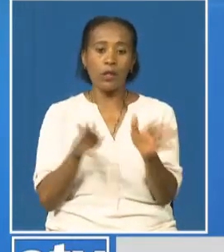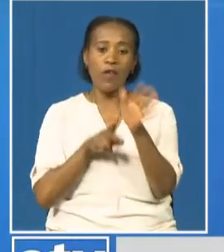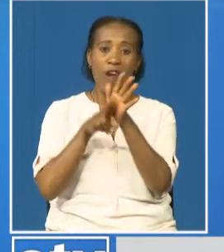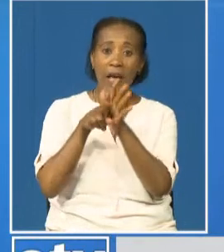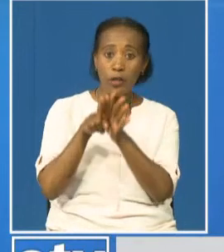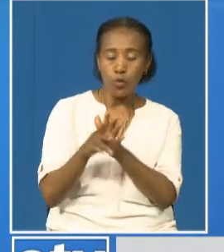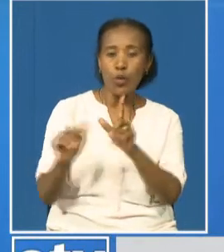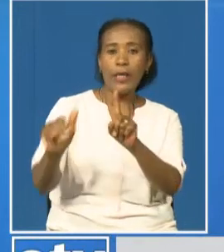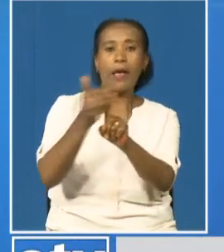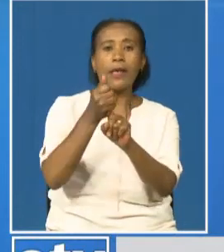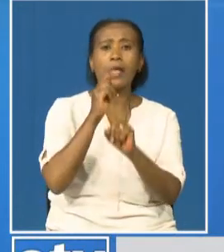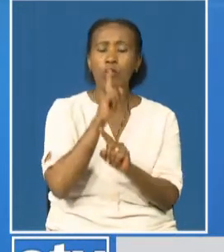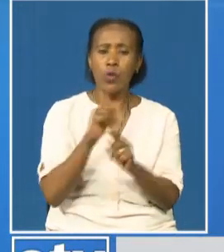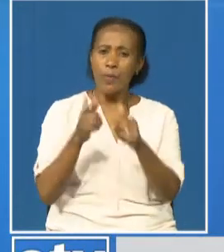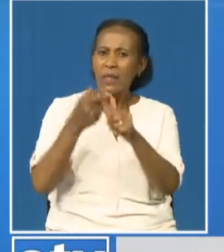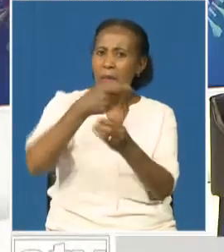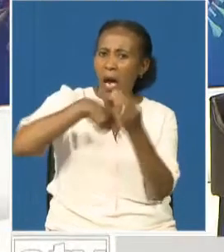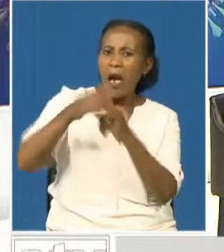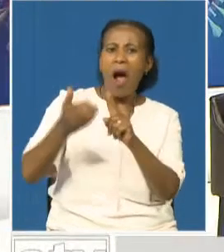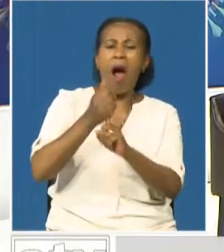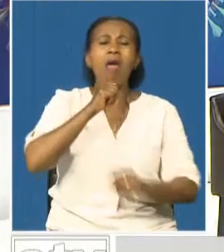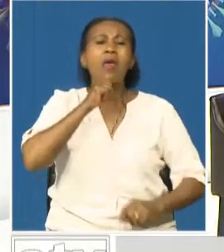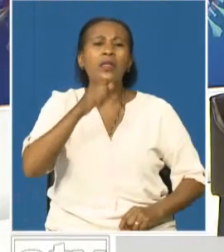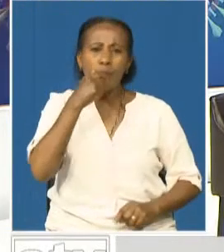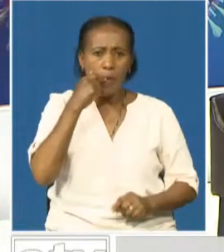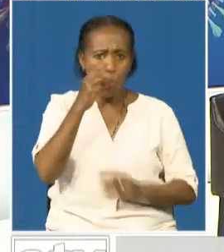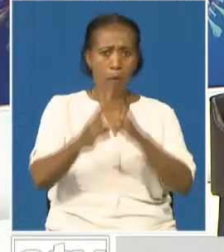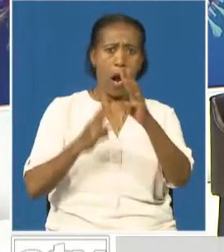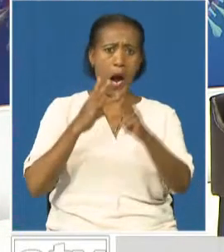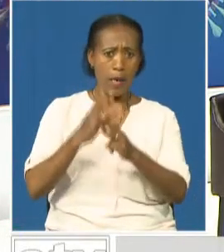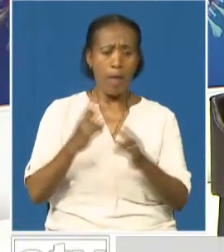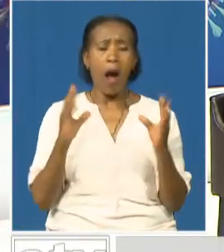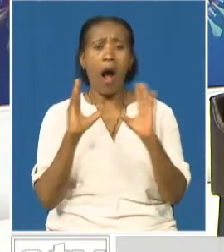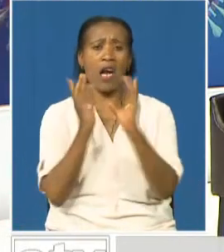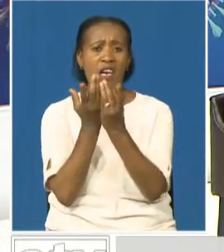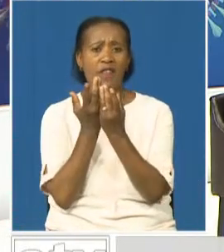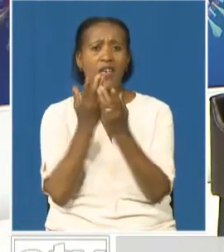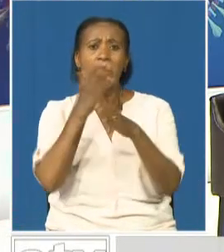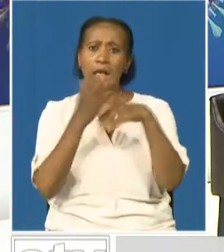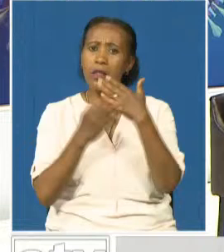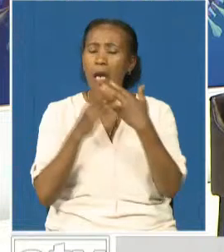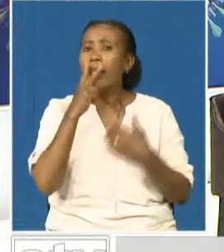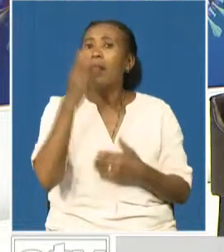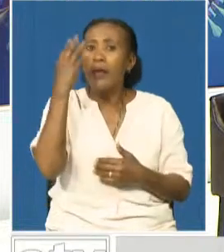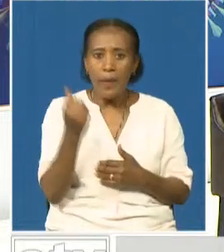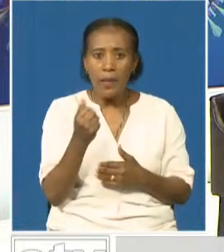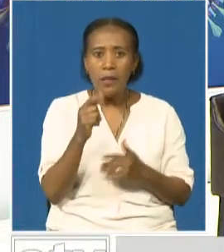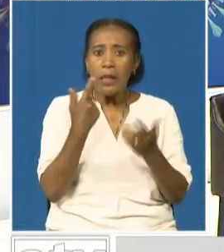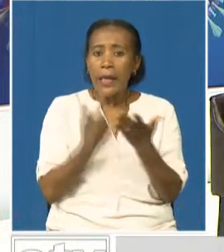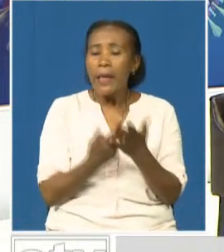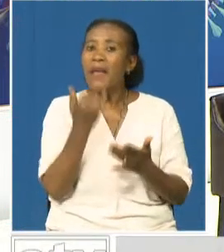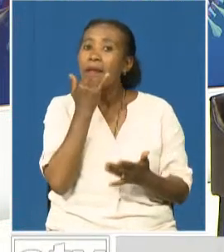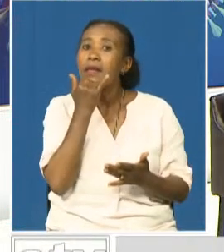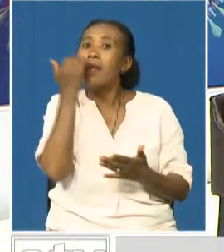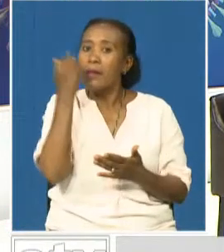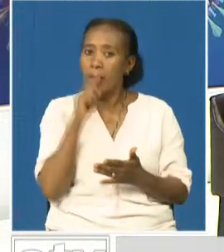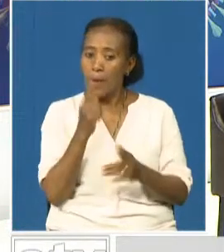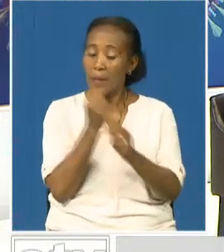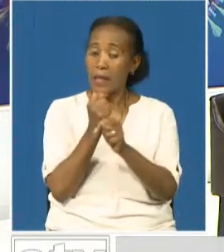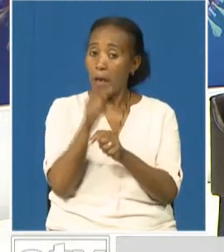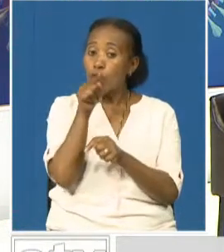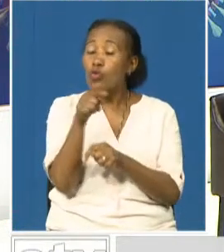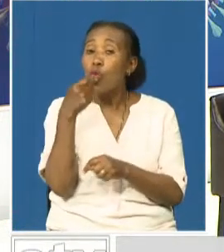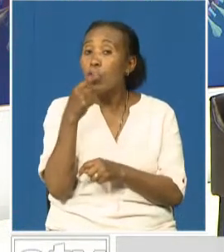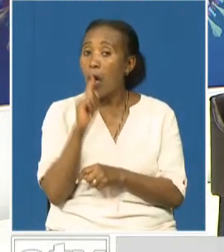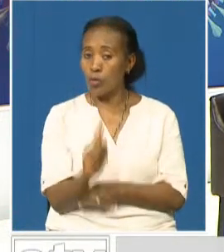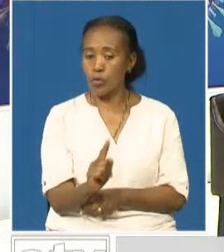ቫይረሱ የያዛቸው ነው። መጀመሪያ አከባቢ አይዝም የሚል ባለማቀፍ ደረጃ ማመለካከት ነበር። እዚህም የተሳሳተ ማመለካከት ነበር። ግን በተግባር የሚሆነው እርሱ